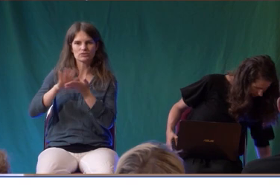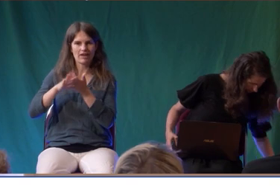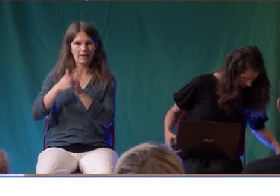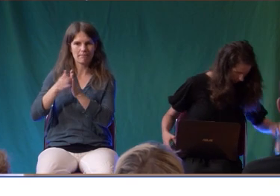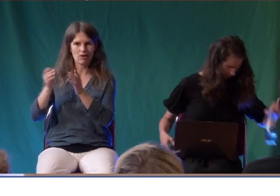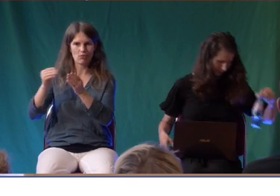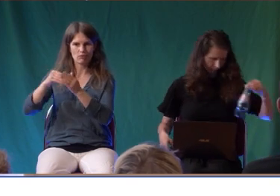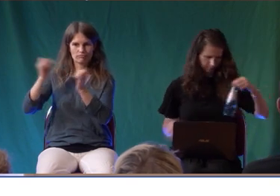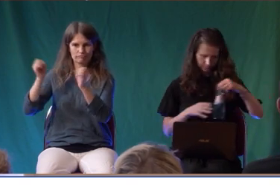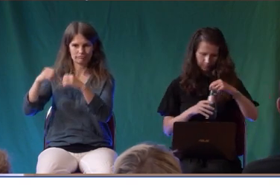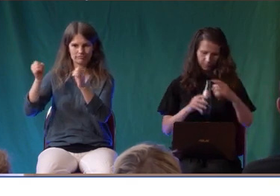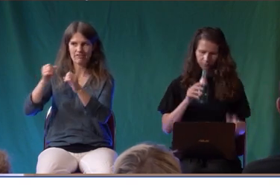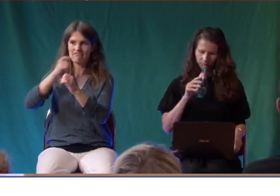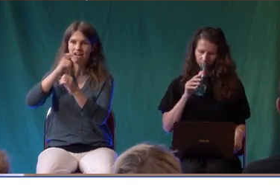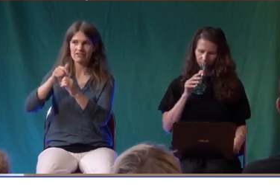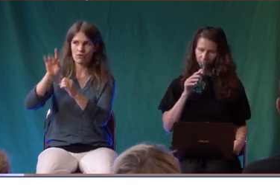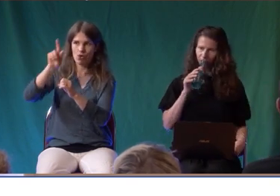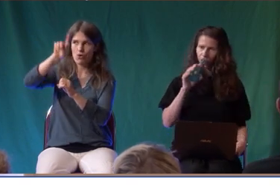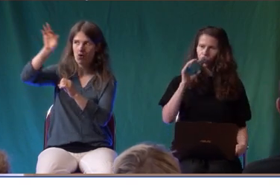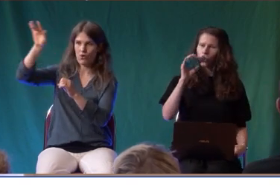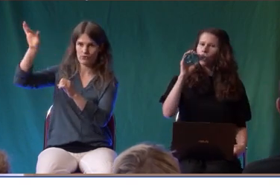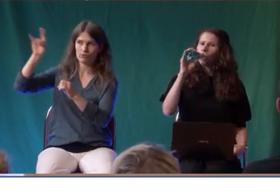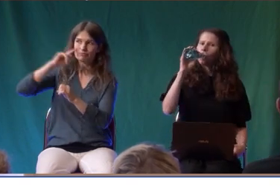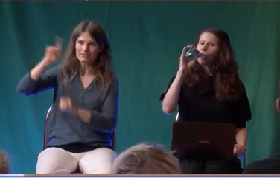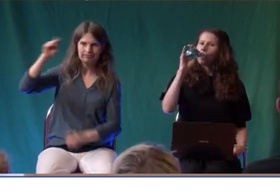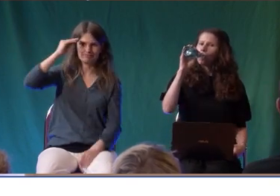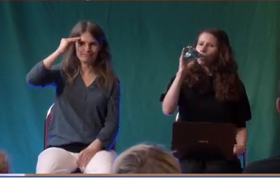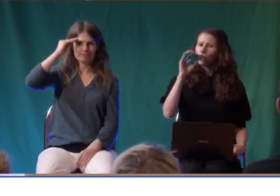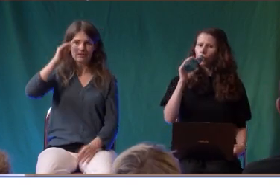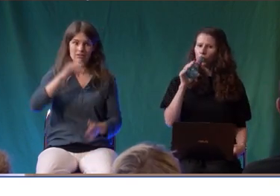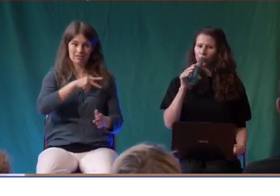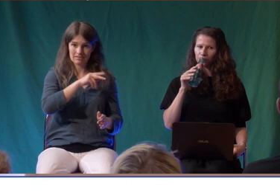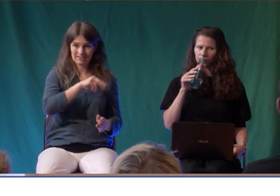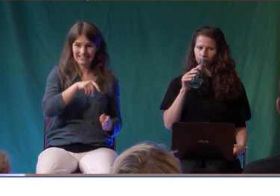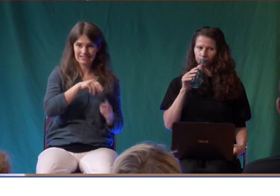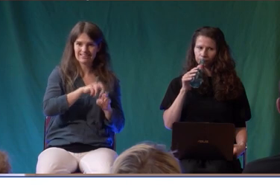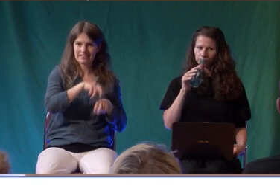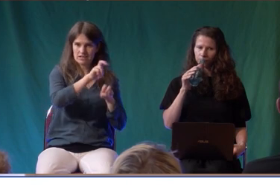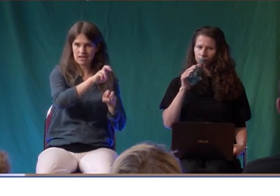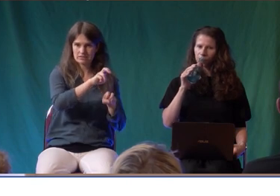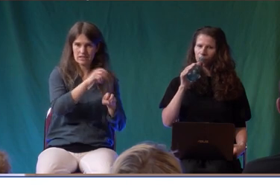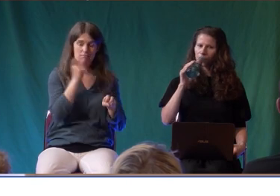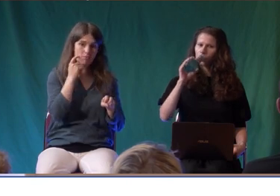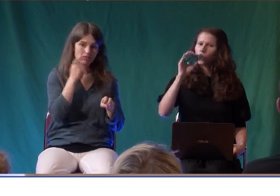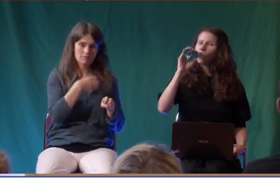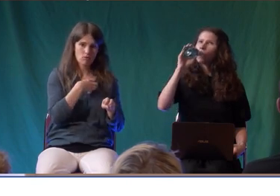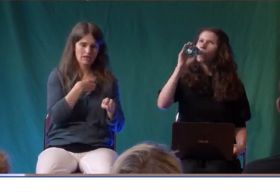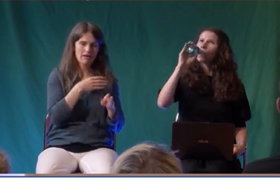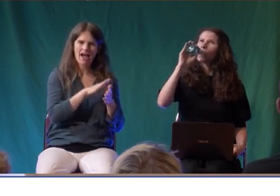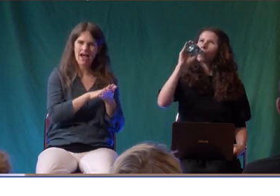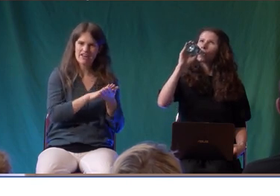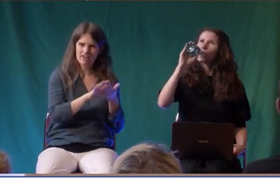haben gerade in Niedersachsen das Problem dass die sogenannte einfache Assistenz unter einer sehr rigiden